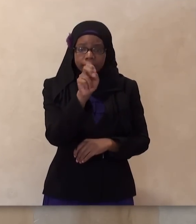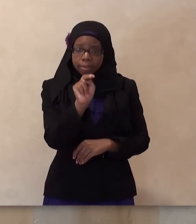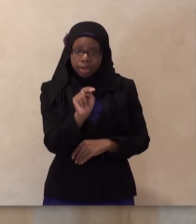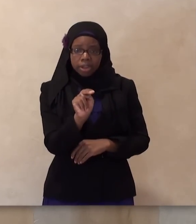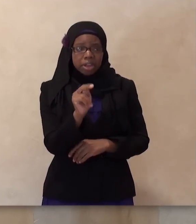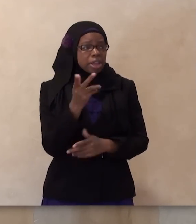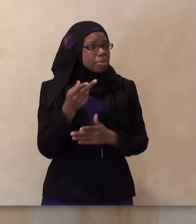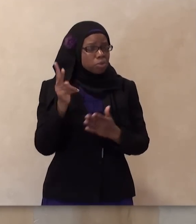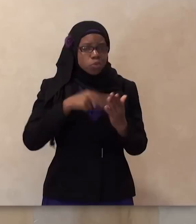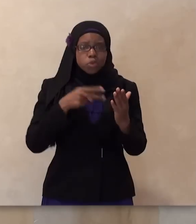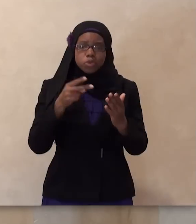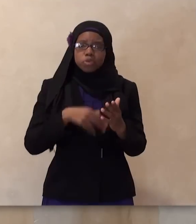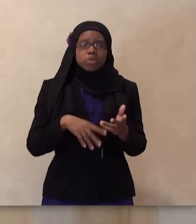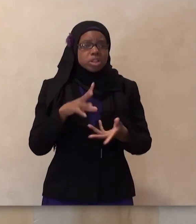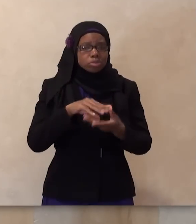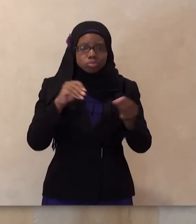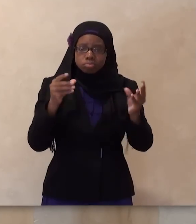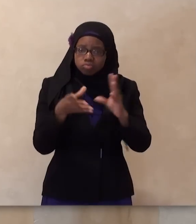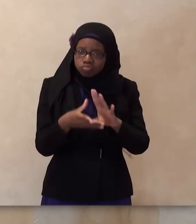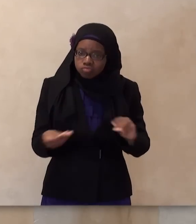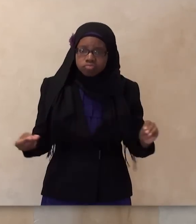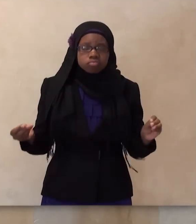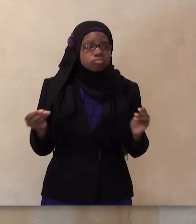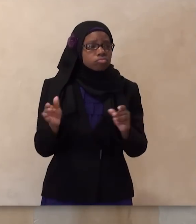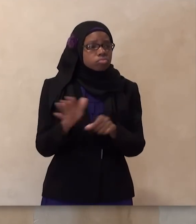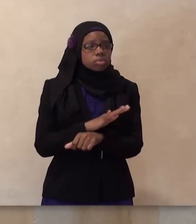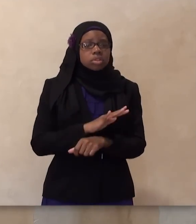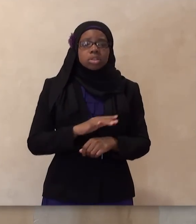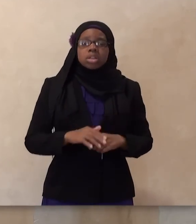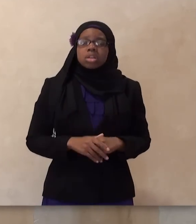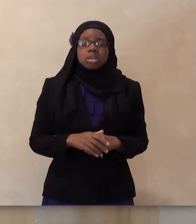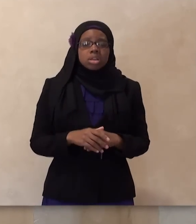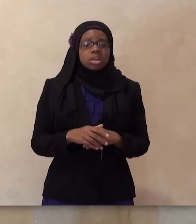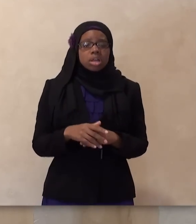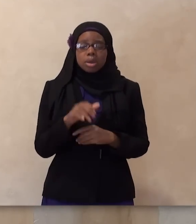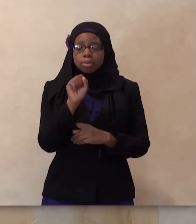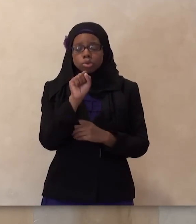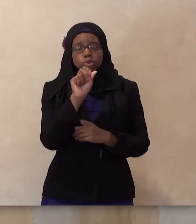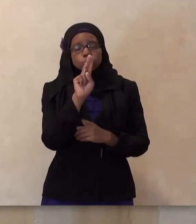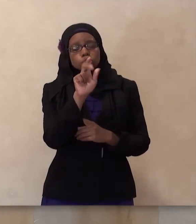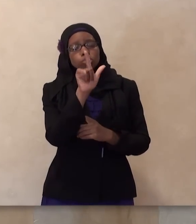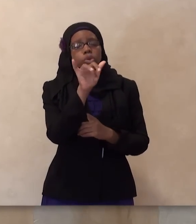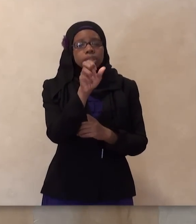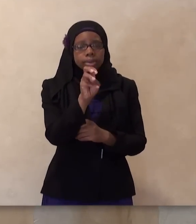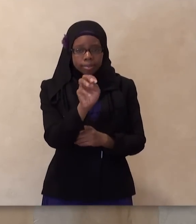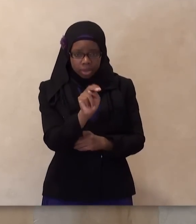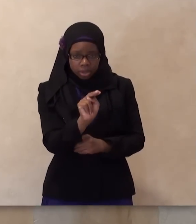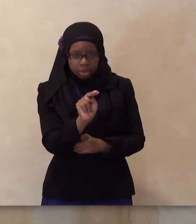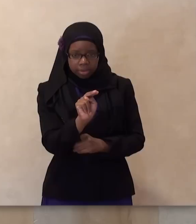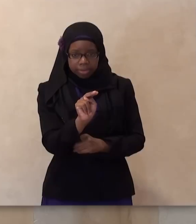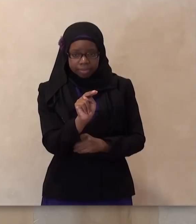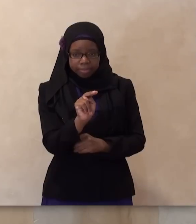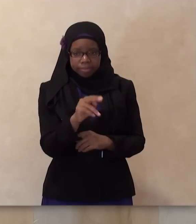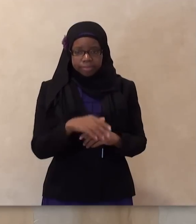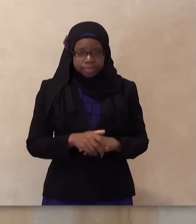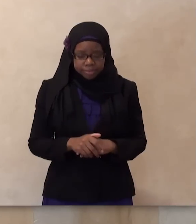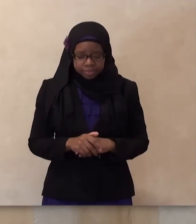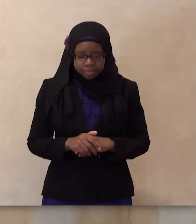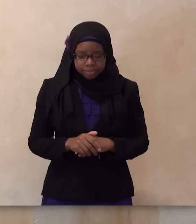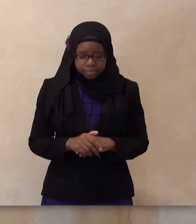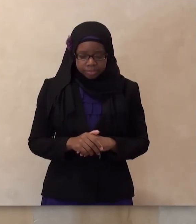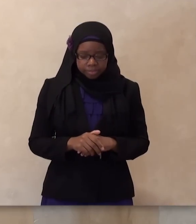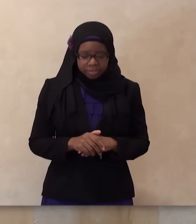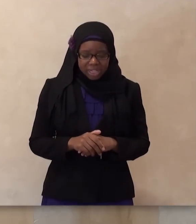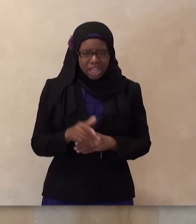whole story in Surah An-Naml about Sulaiman alayhi salatu wa salam. Allah subhanahu wa ta'ala in Surah